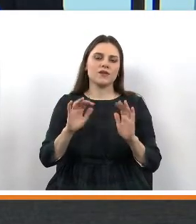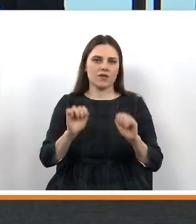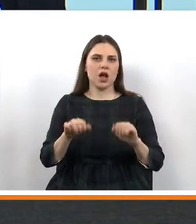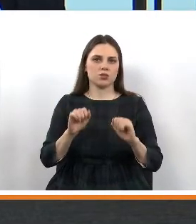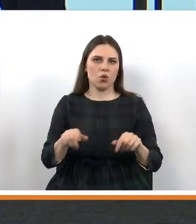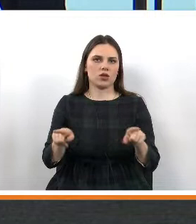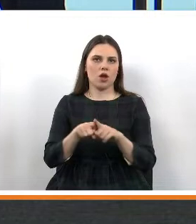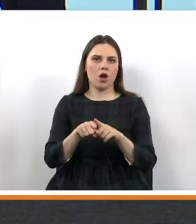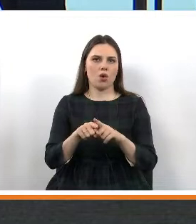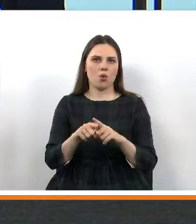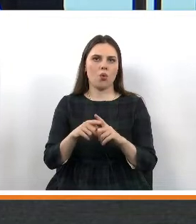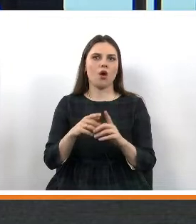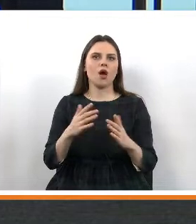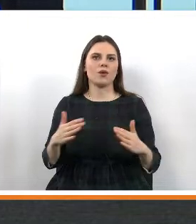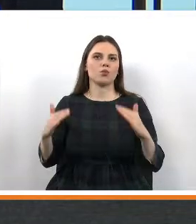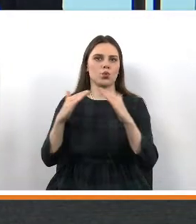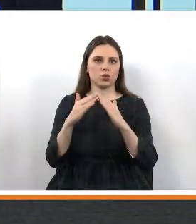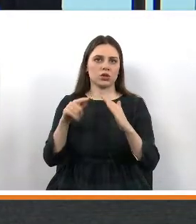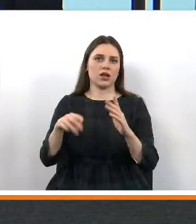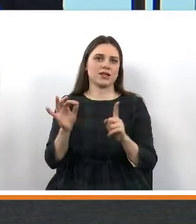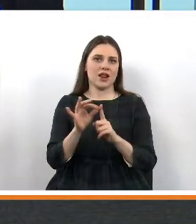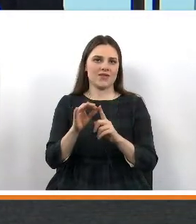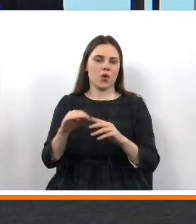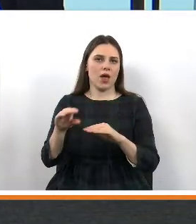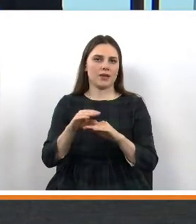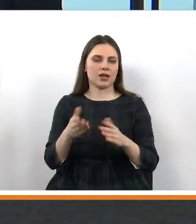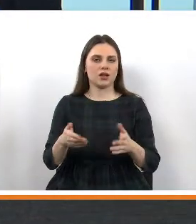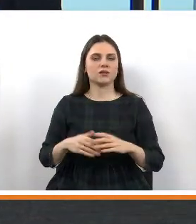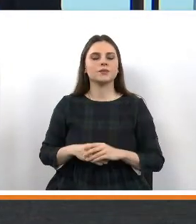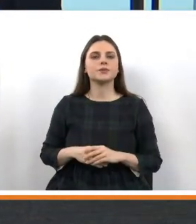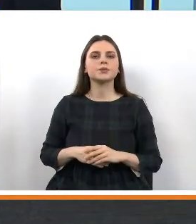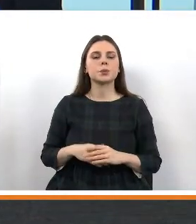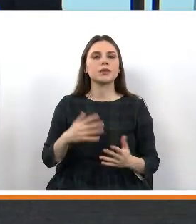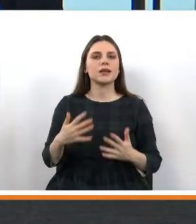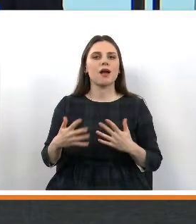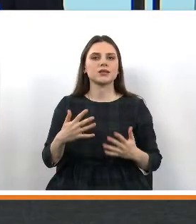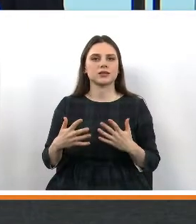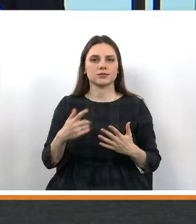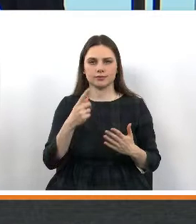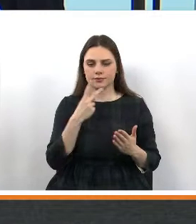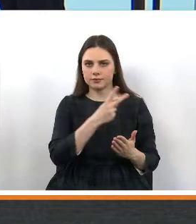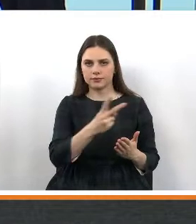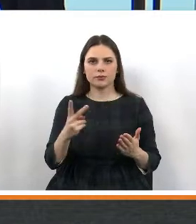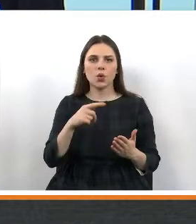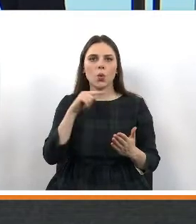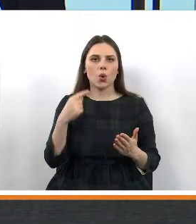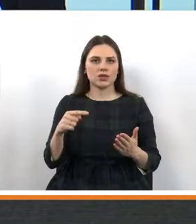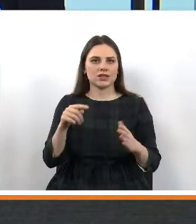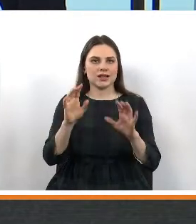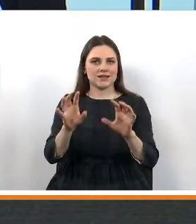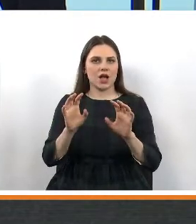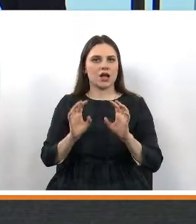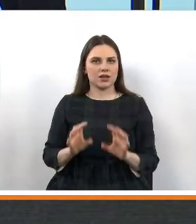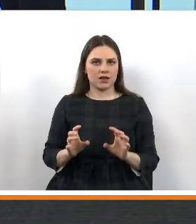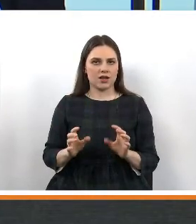такое формирование имущества, как создание целевого капитала. Если посмотреть вообще российское законодательство, то мы понимаем,